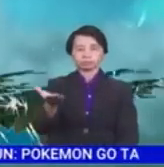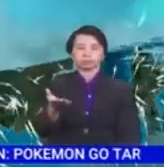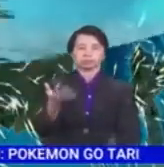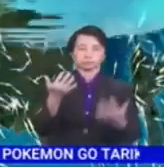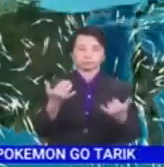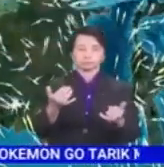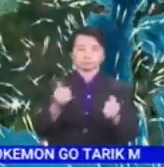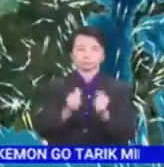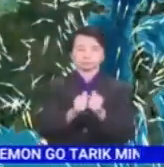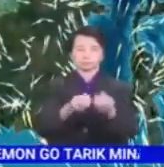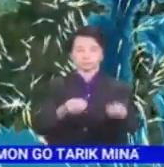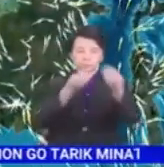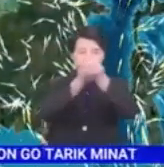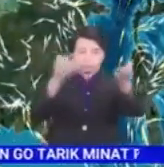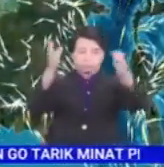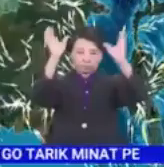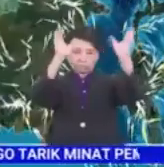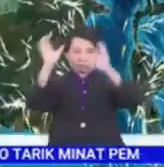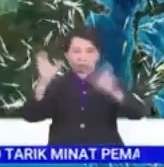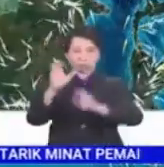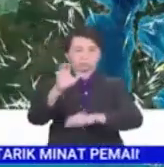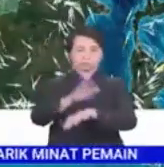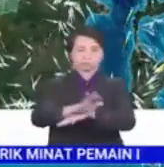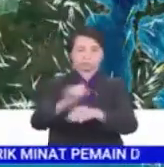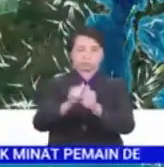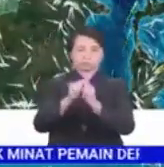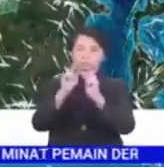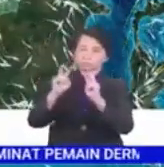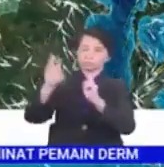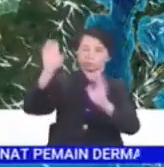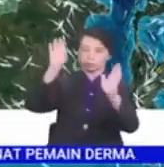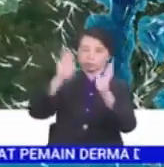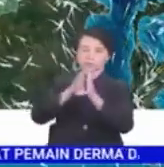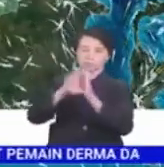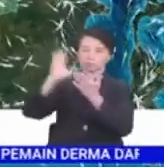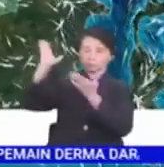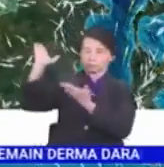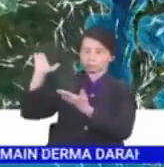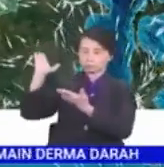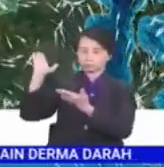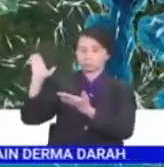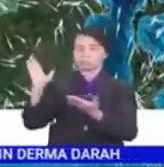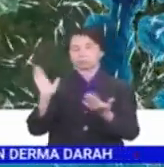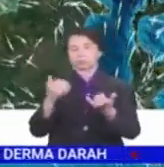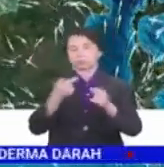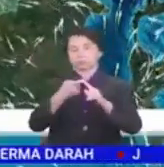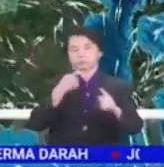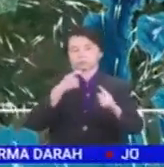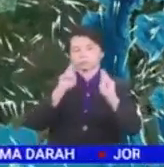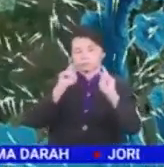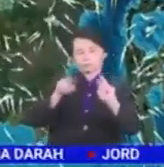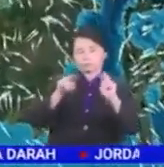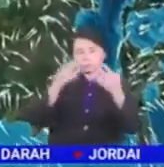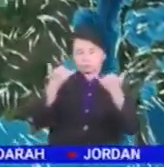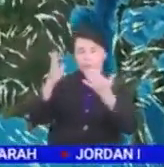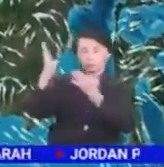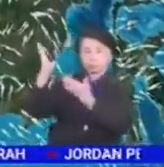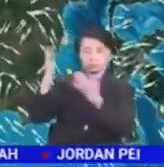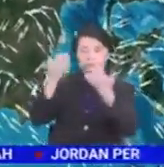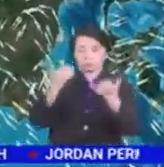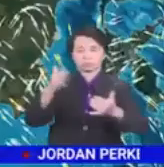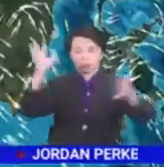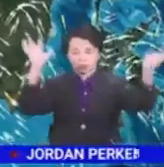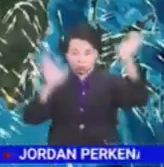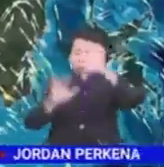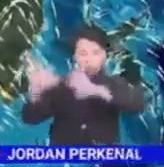Kita mulakan informasi cuaca pada petang ini dengan melihat kepada carta angin semasa. Dapat diperhatikan ketika ini, angin